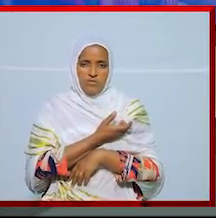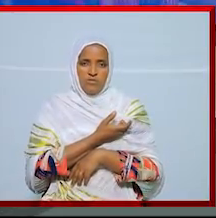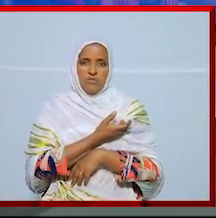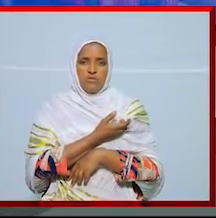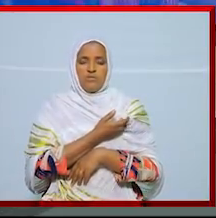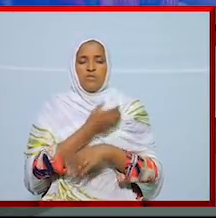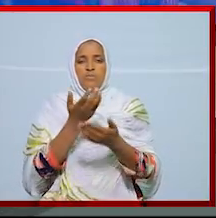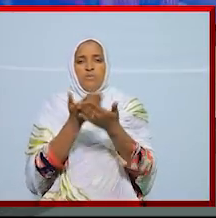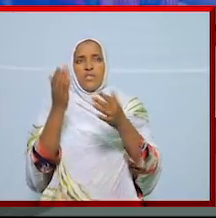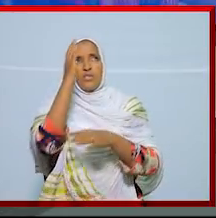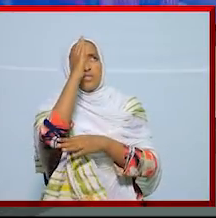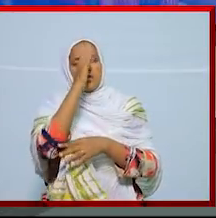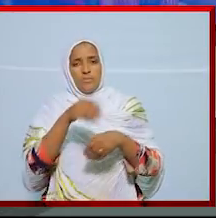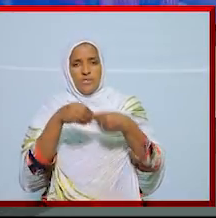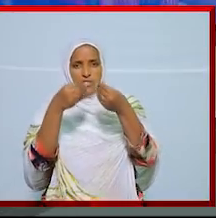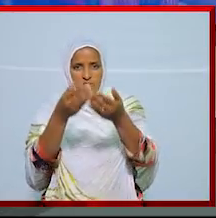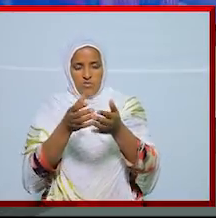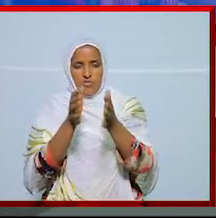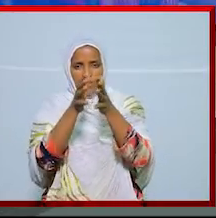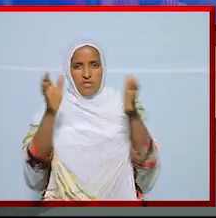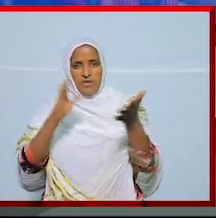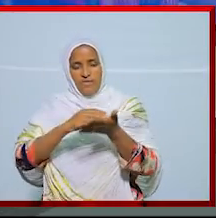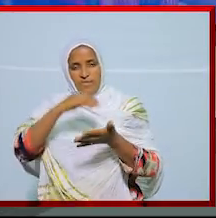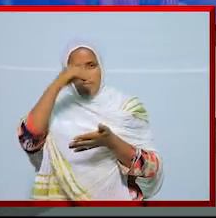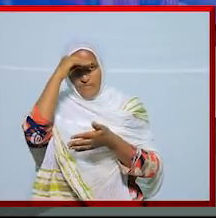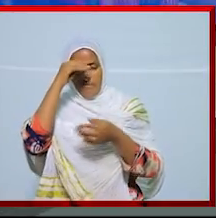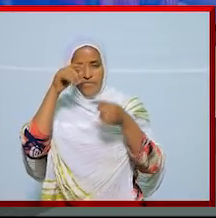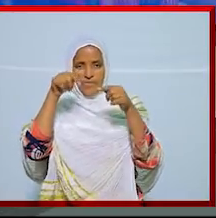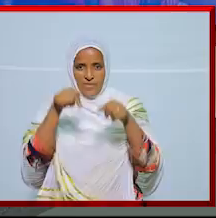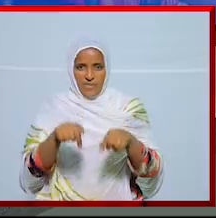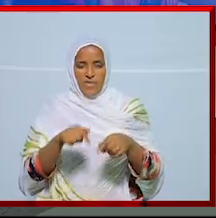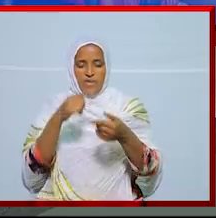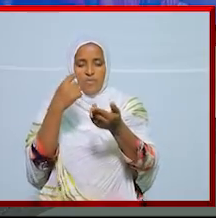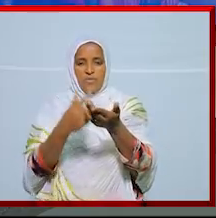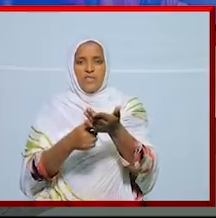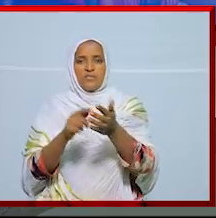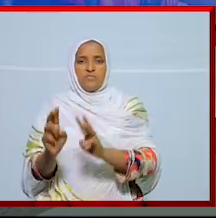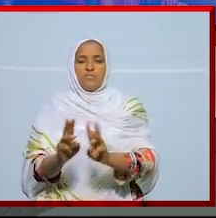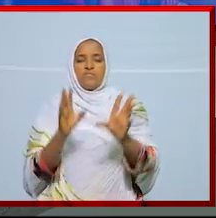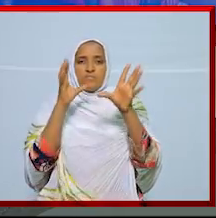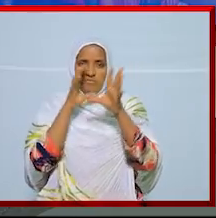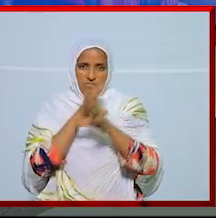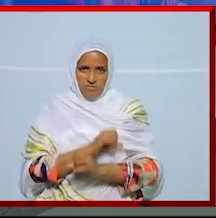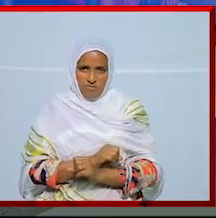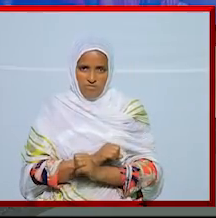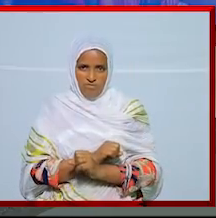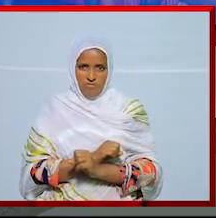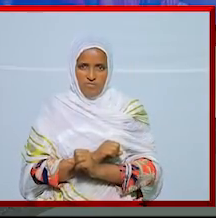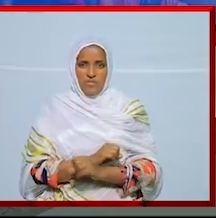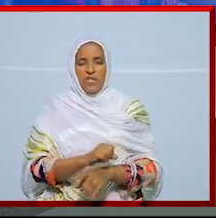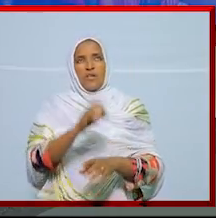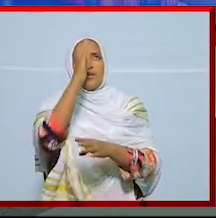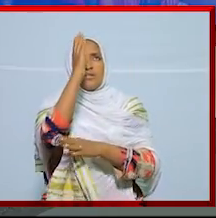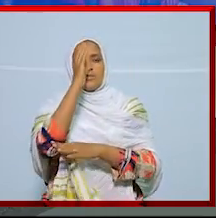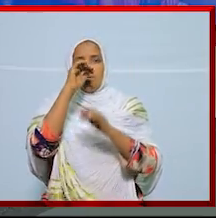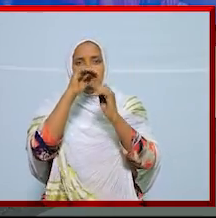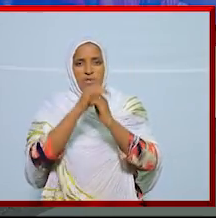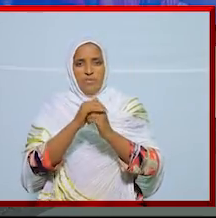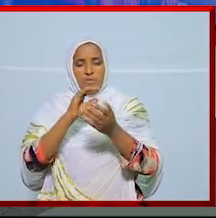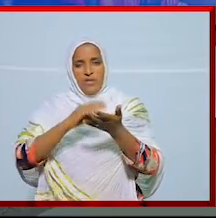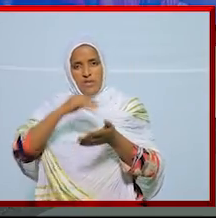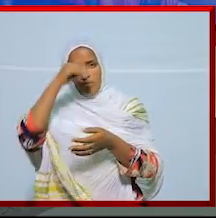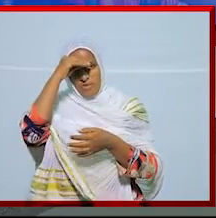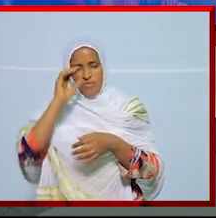ተመልካቾቻችን በነገረ እግዚአብሔር የተሰጠው ሰፊ ትምህርት ዛሬ በዚህ መልኩ ተጠናቋል። እግዚአብሔር